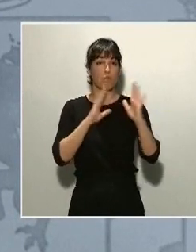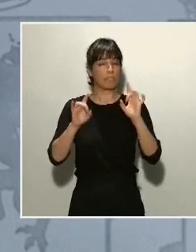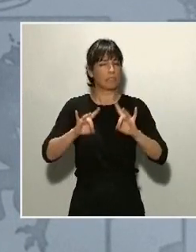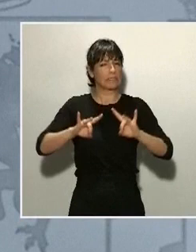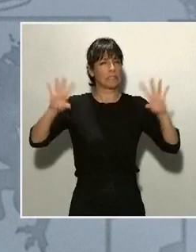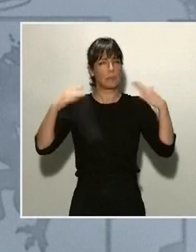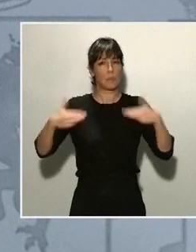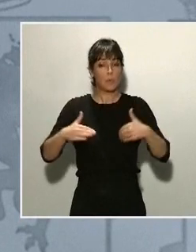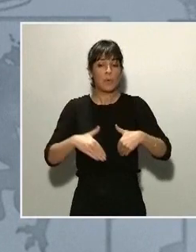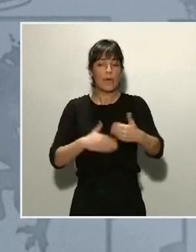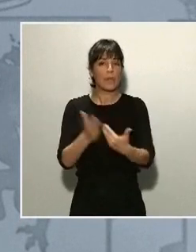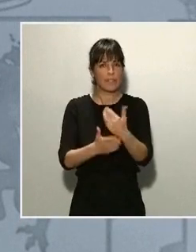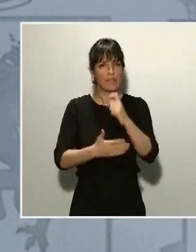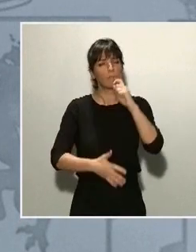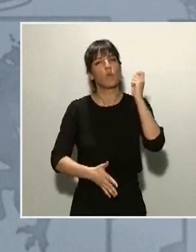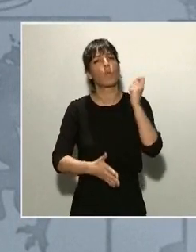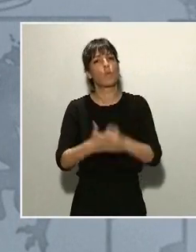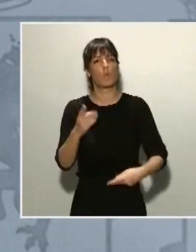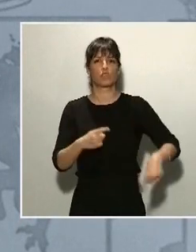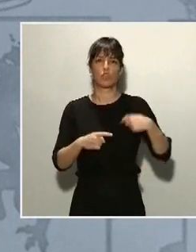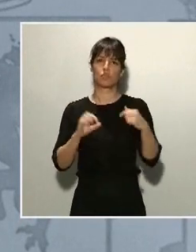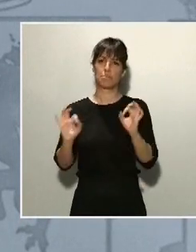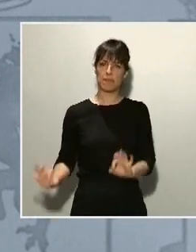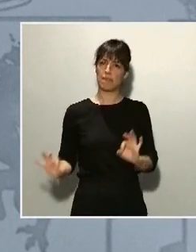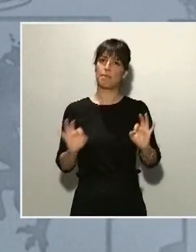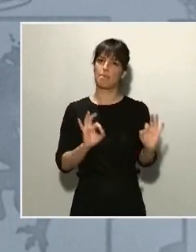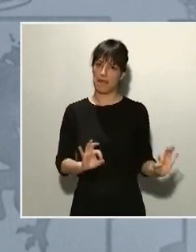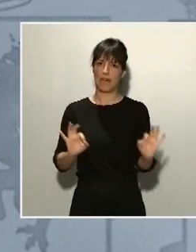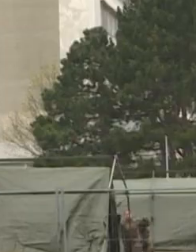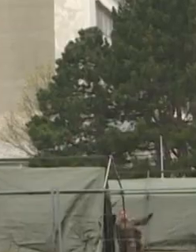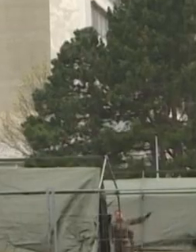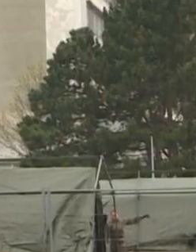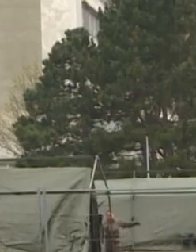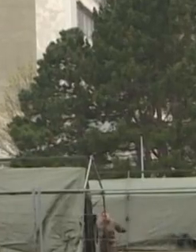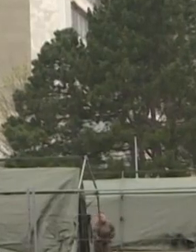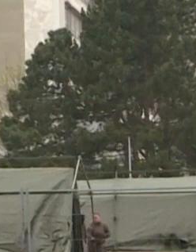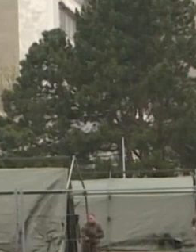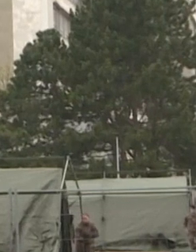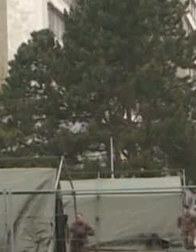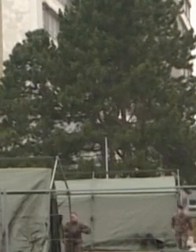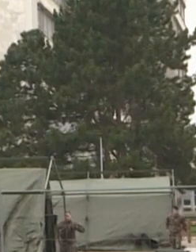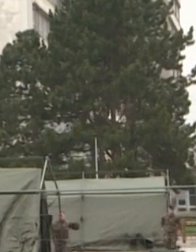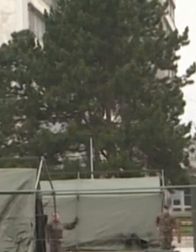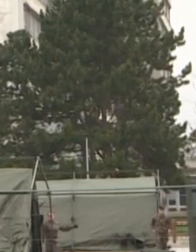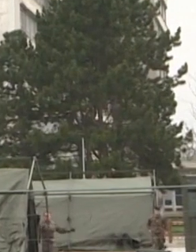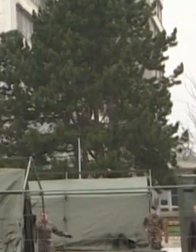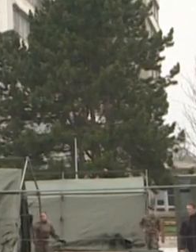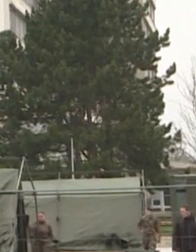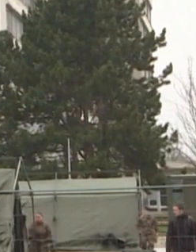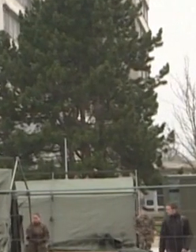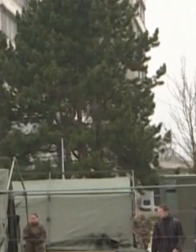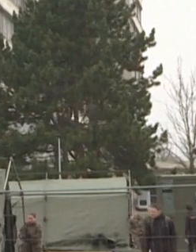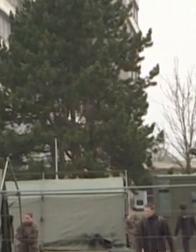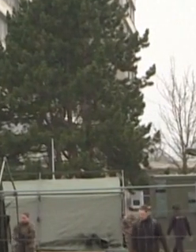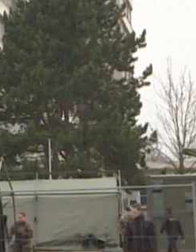vorbereitet sein müssen, sagte Sánchez. Desde el punto de vista psicológico, emocional. In Mühlhausen im Elsass errichtet